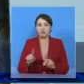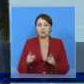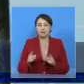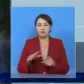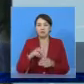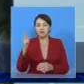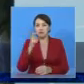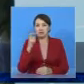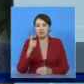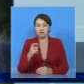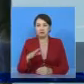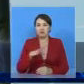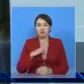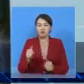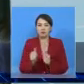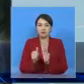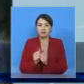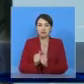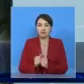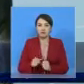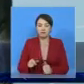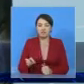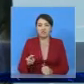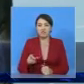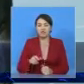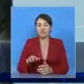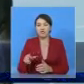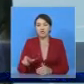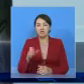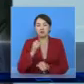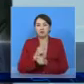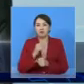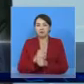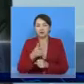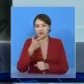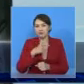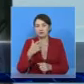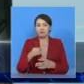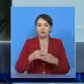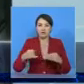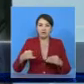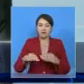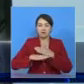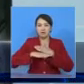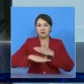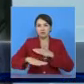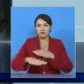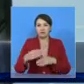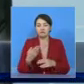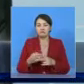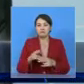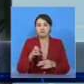что хозяйства, которые располагаются вдоль рек Каргала, они своевременно обрабатывают свои поля пестицидами. И